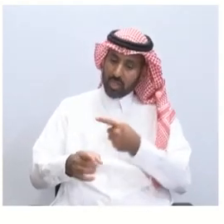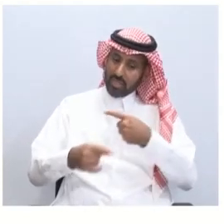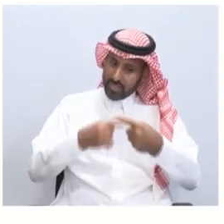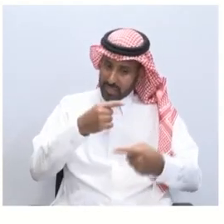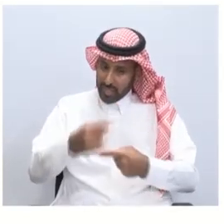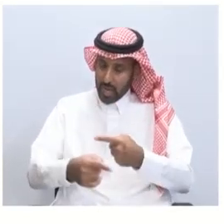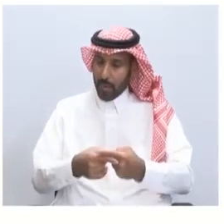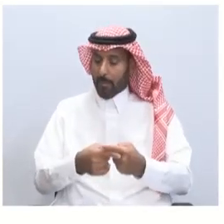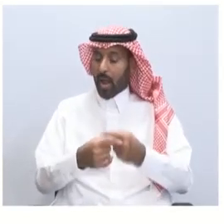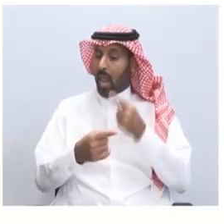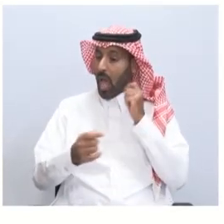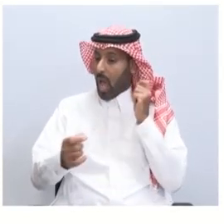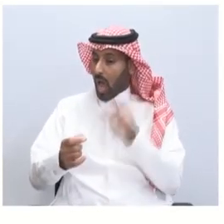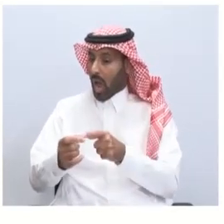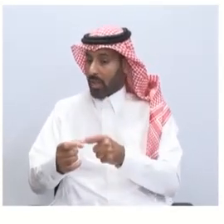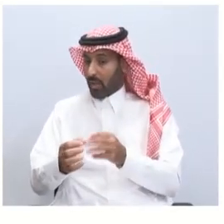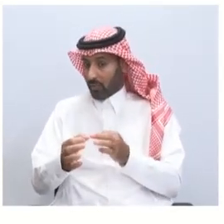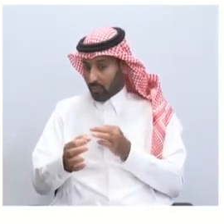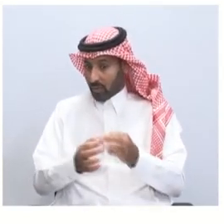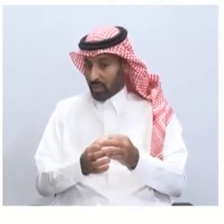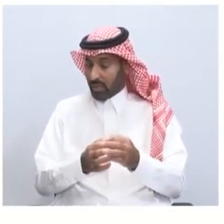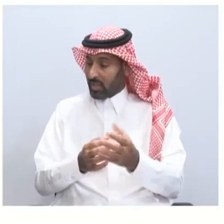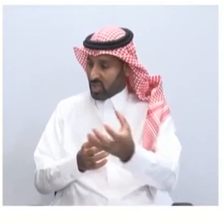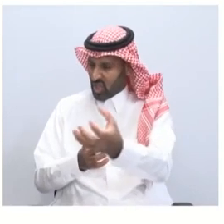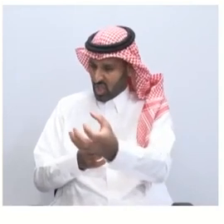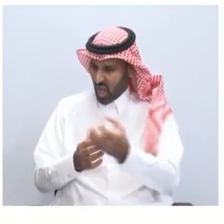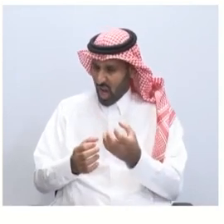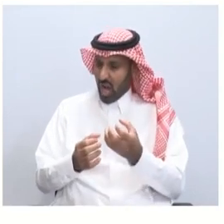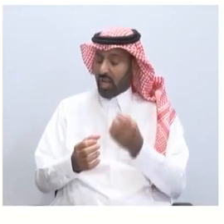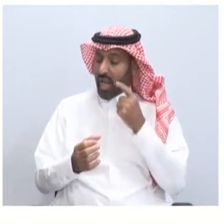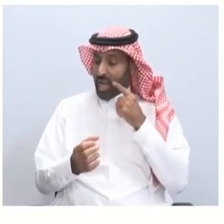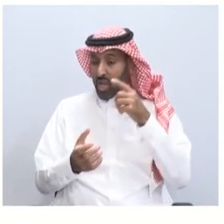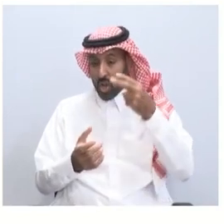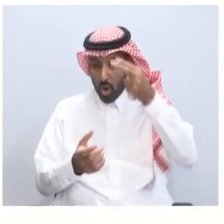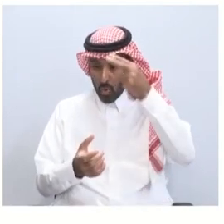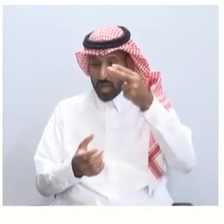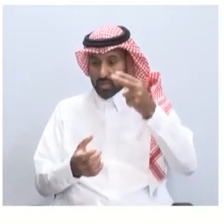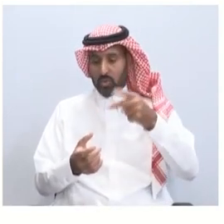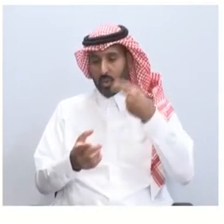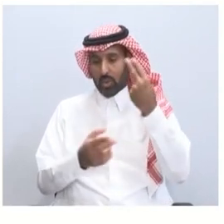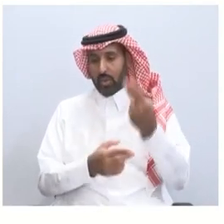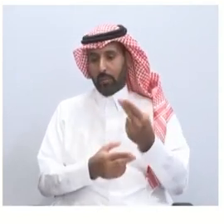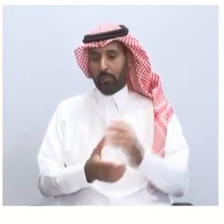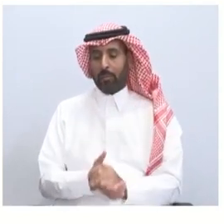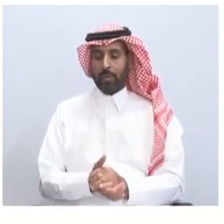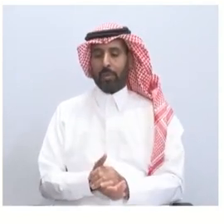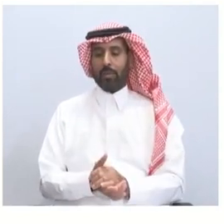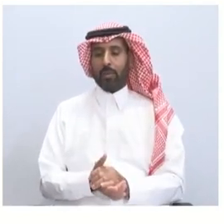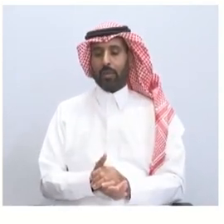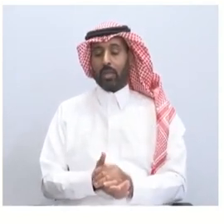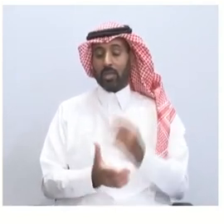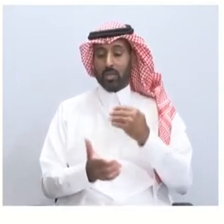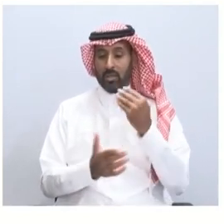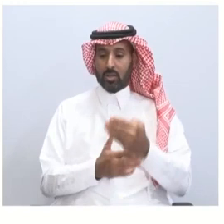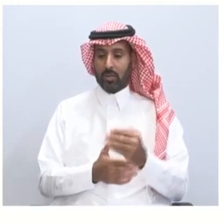واستكمال هدفه وخطته لاستعاده الدوله السعوديه الثاني او الدوله